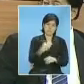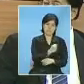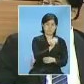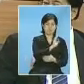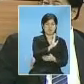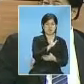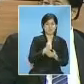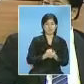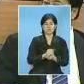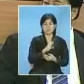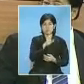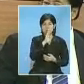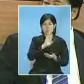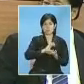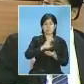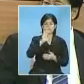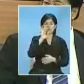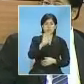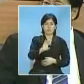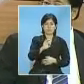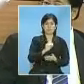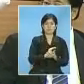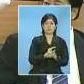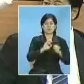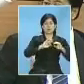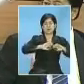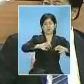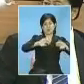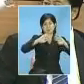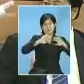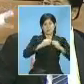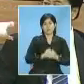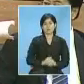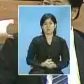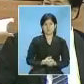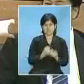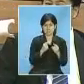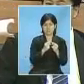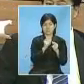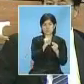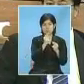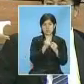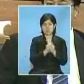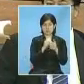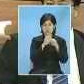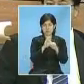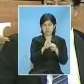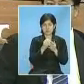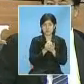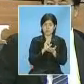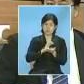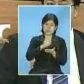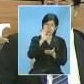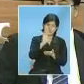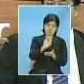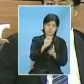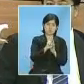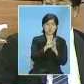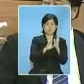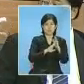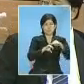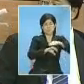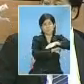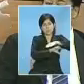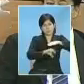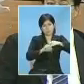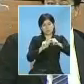บอกว่าการลงทุนภาครัฐก็ตามเนี่ยที่มีการลงทุนในลักษณะของรถไฟหรือระบบขนส่งมวลชนที่มี